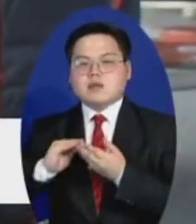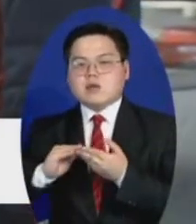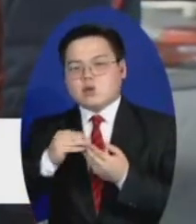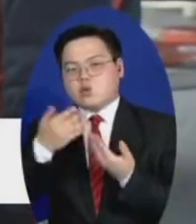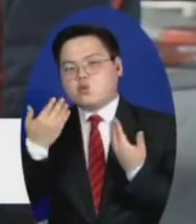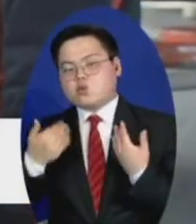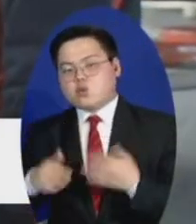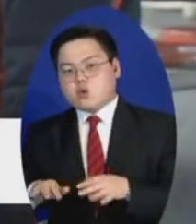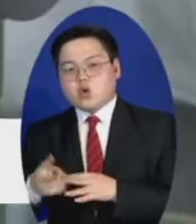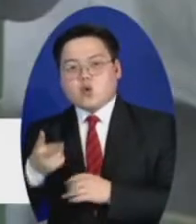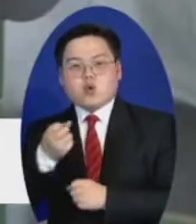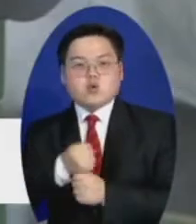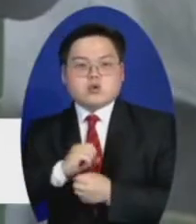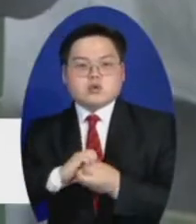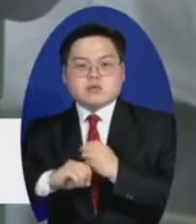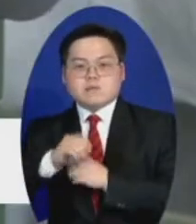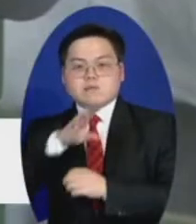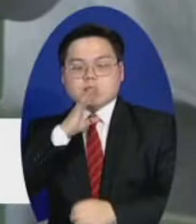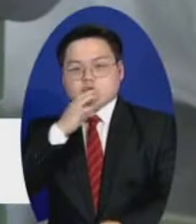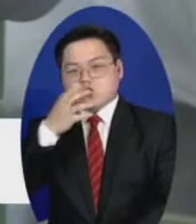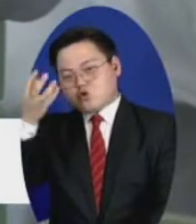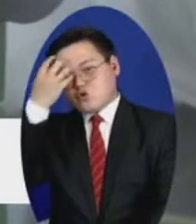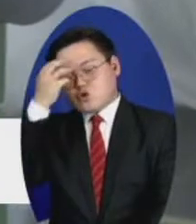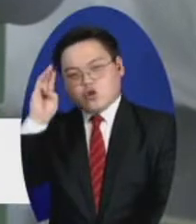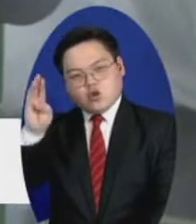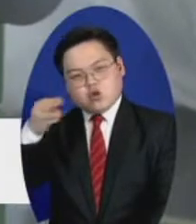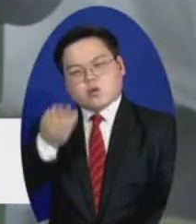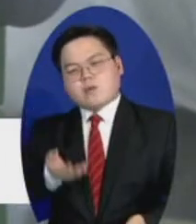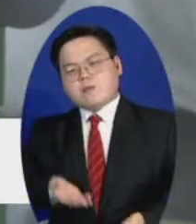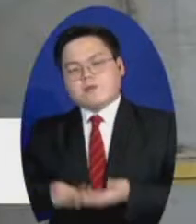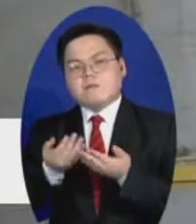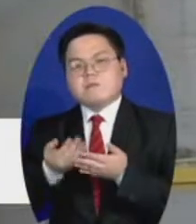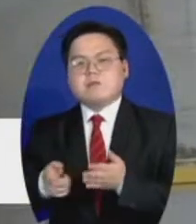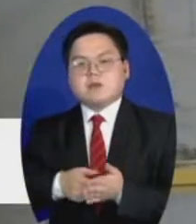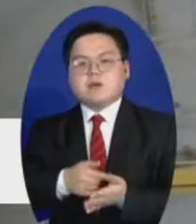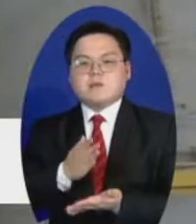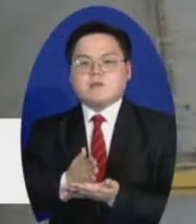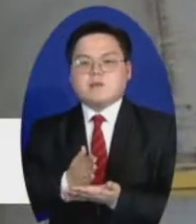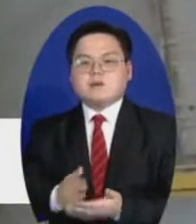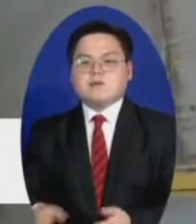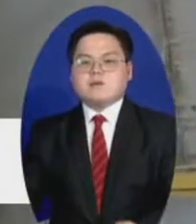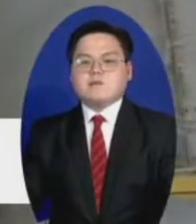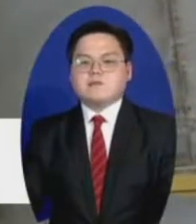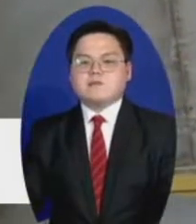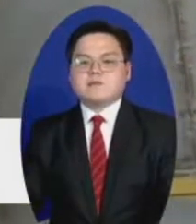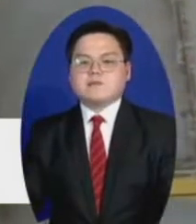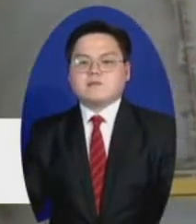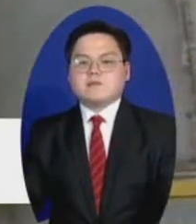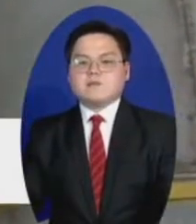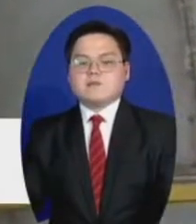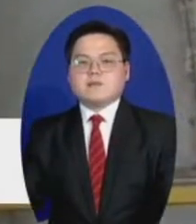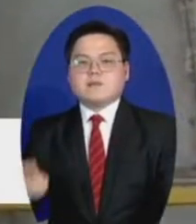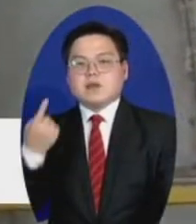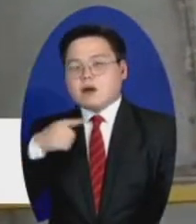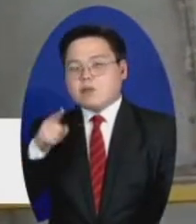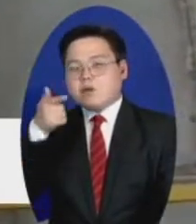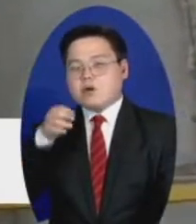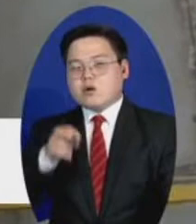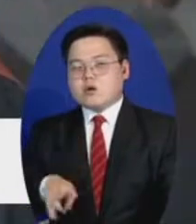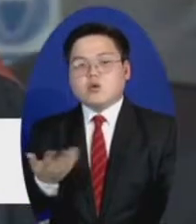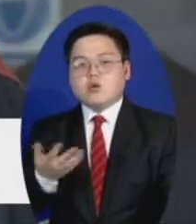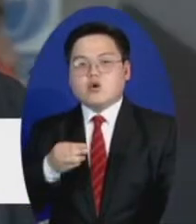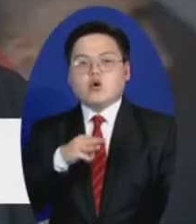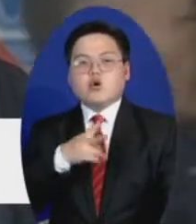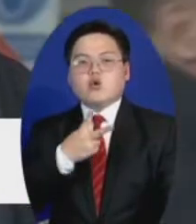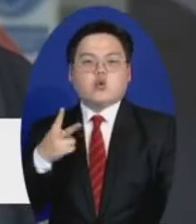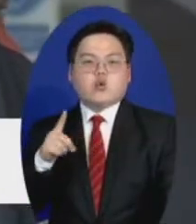танилцлаа. Үйлдвэрийн үйл ажиллагааг хэв өргөжлүүлэхэд төрийн тодорхой дэмжлэг хэрэгтэй удирдлагууд нь хэлж байна. Хамгийн гол зүйл бол одоо